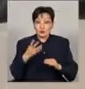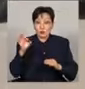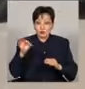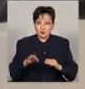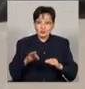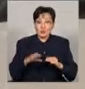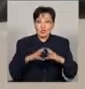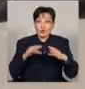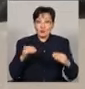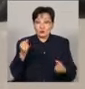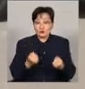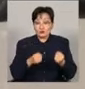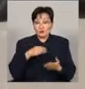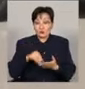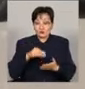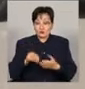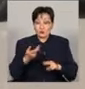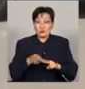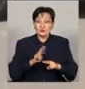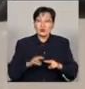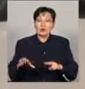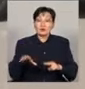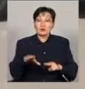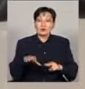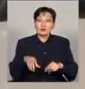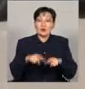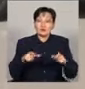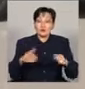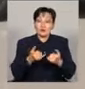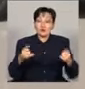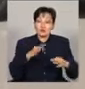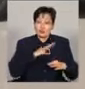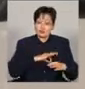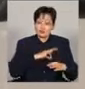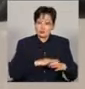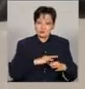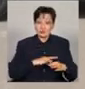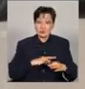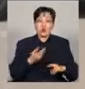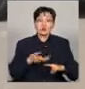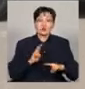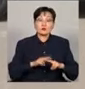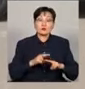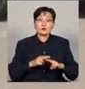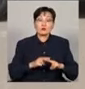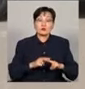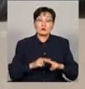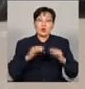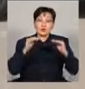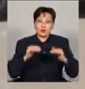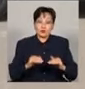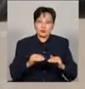4%-мен автокөлік алған өте барлық халыққа тиімді деп ойлаймын. Себебі өте